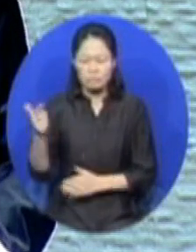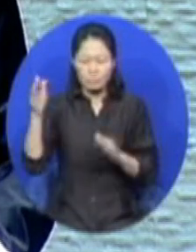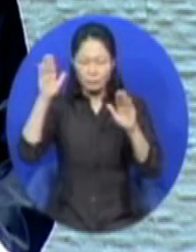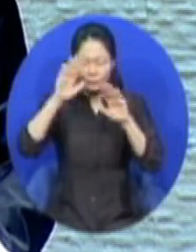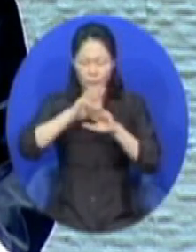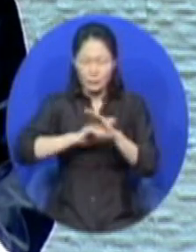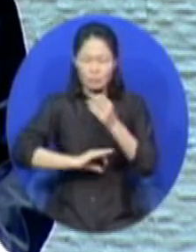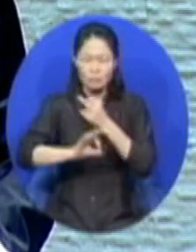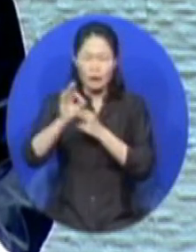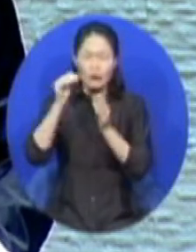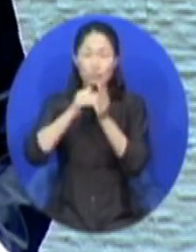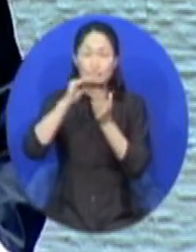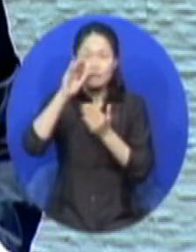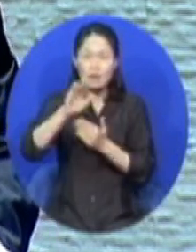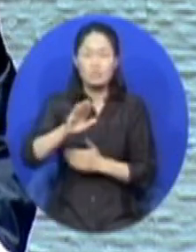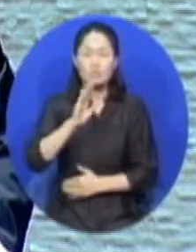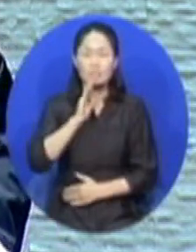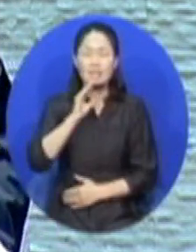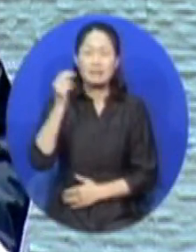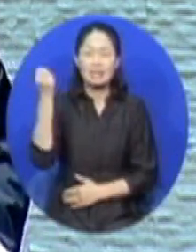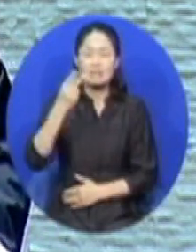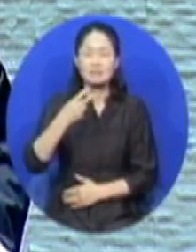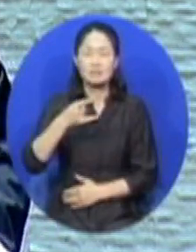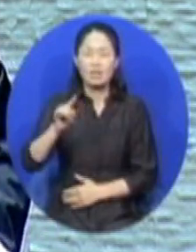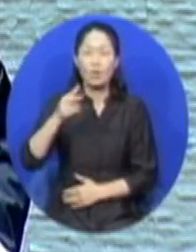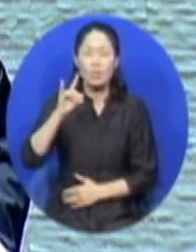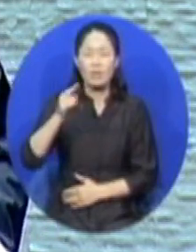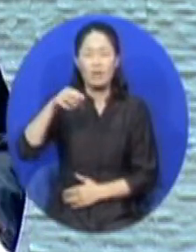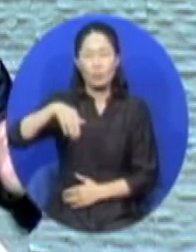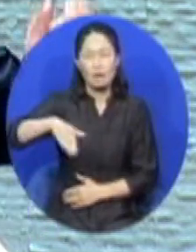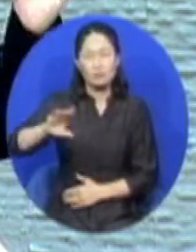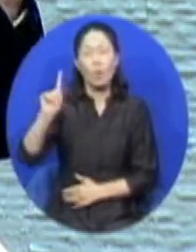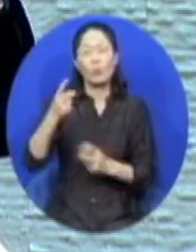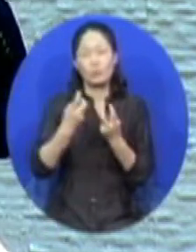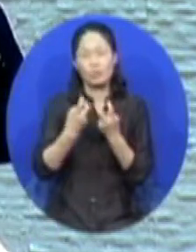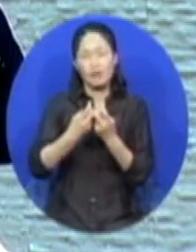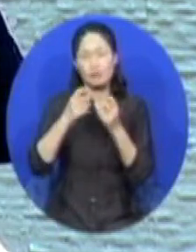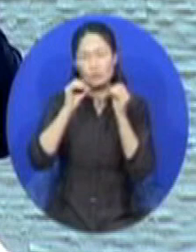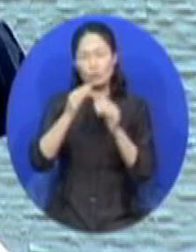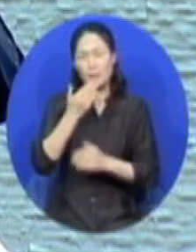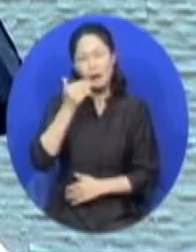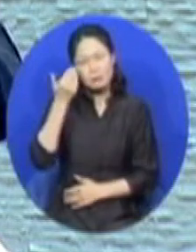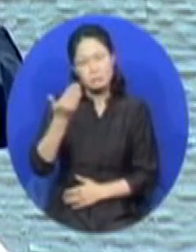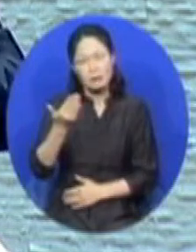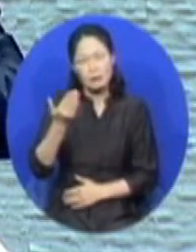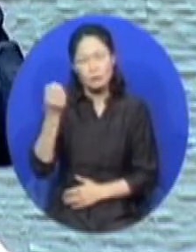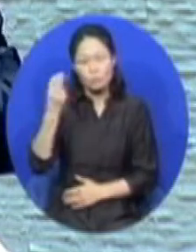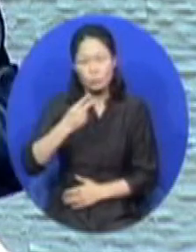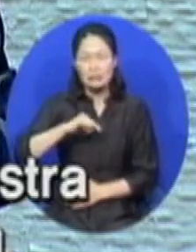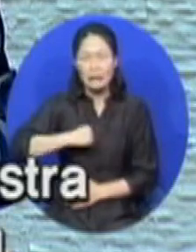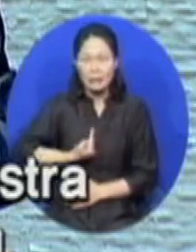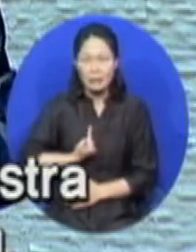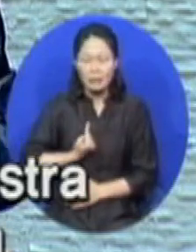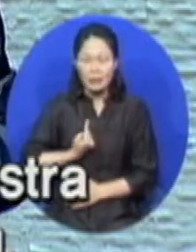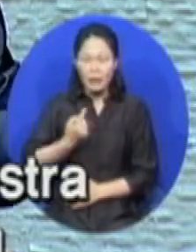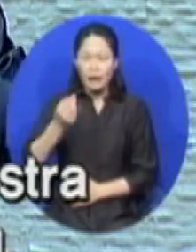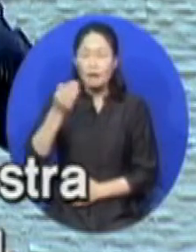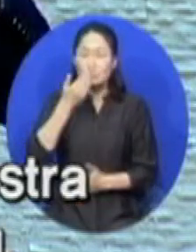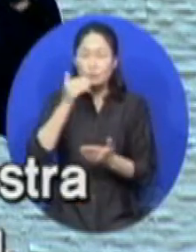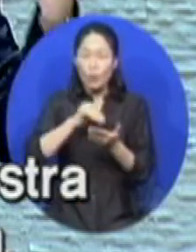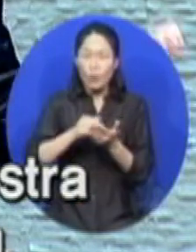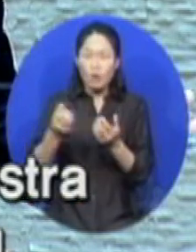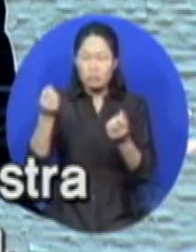전도를 하나요 그뿐만 아닙니다 자기에게 돌 던져 죽이려고 했던 그 루 스 드 라 예